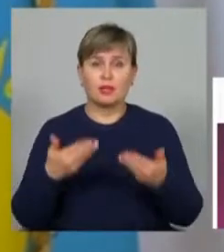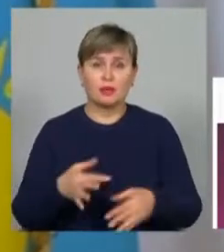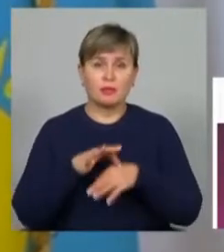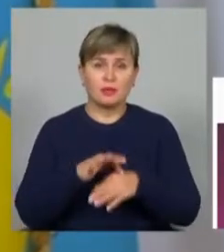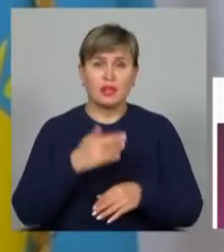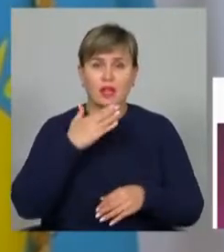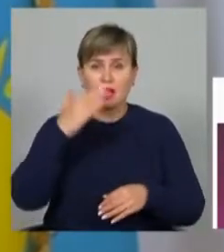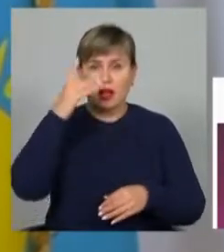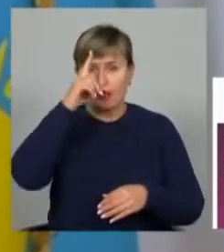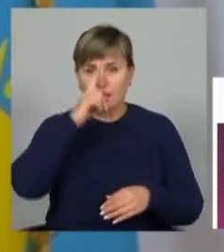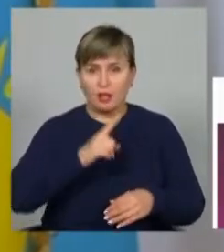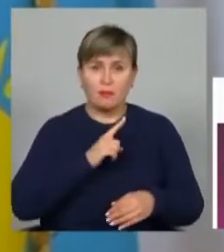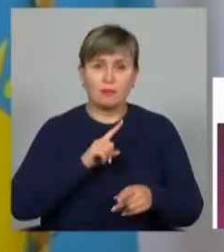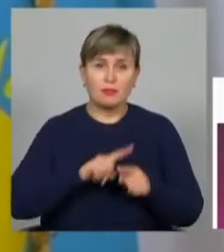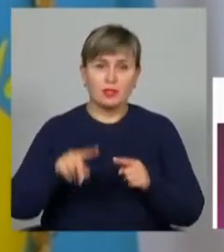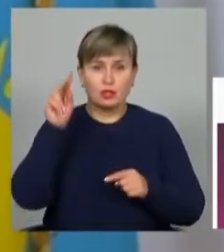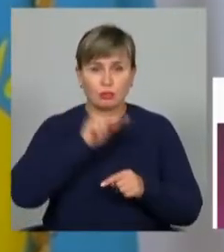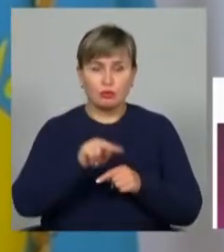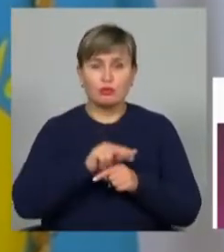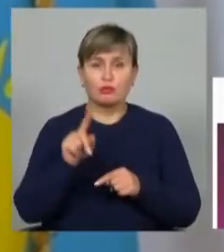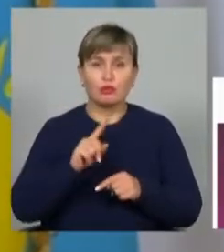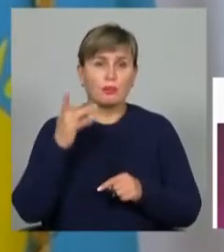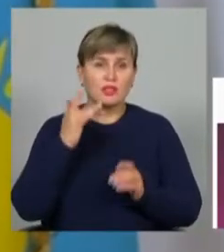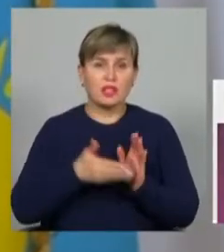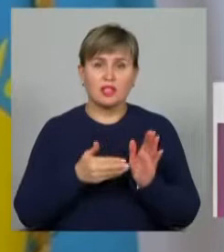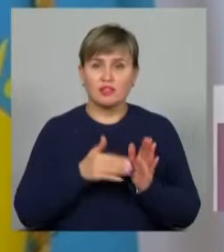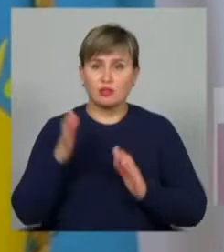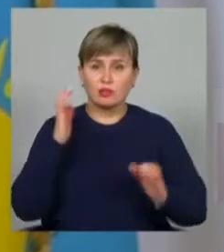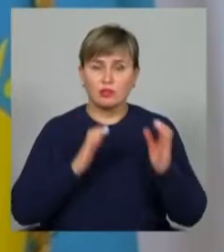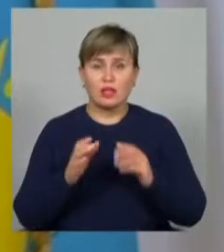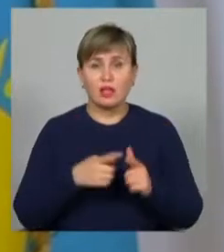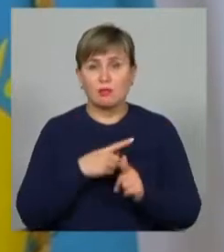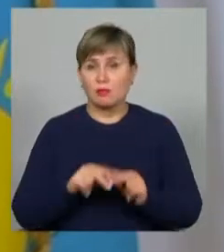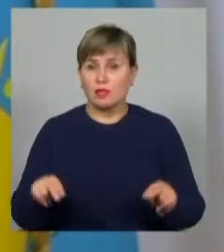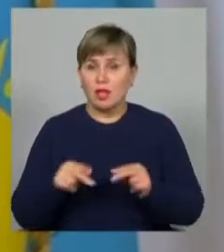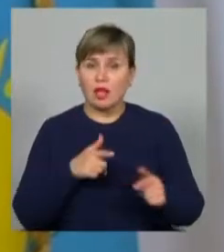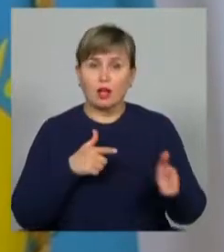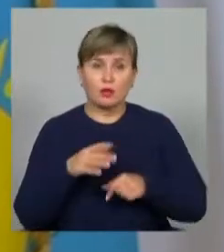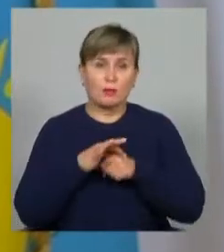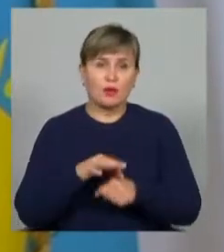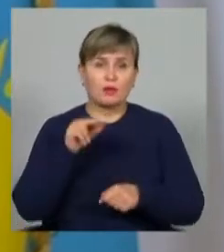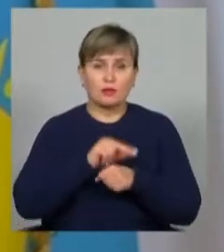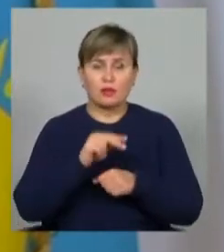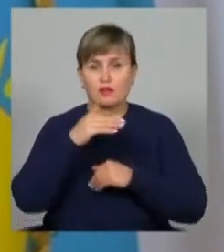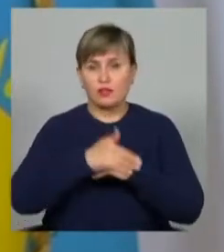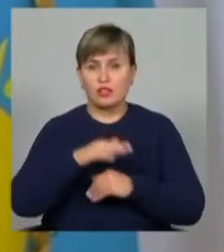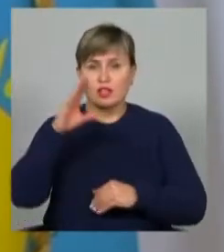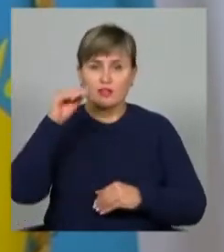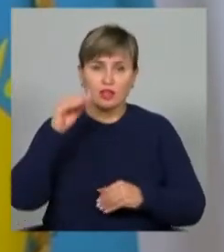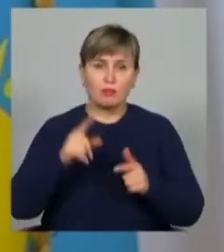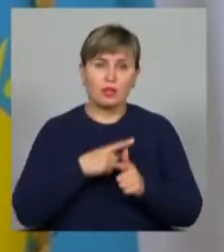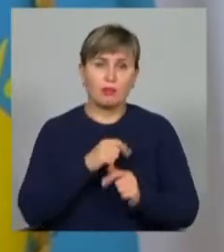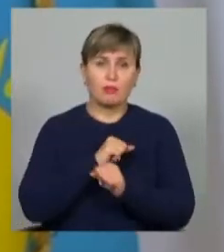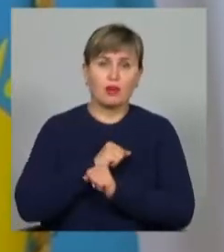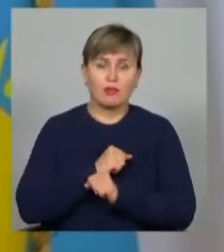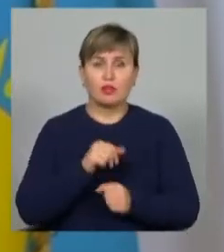летом одномесячный интенсивный курс, чтобы все время не вызывать их в университет. Либо преподаватели готовы проводить занятия в вечернее время или по выходным.